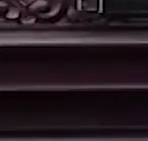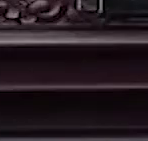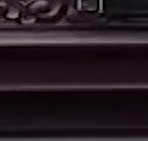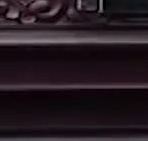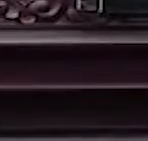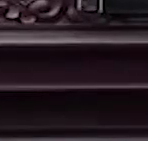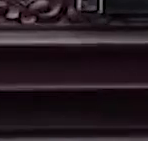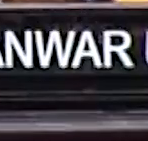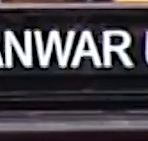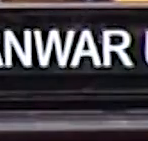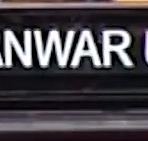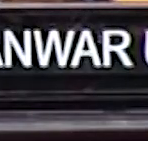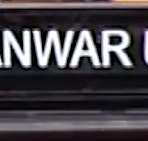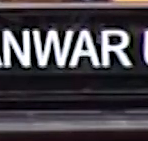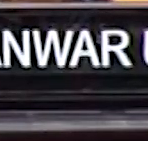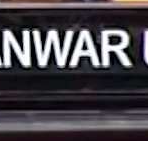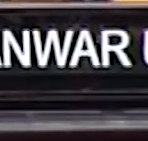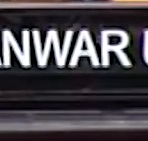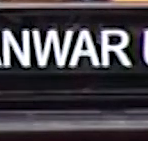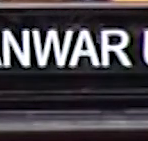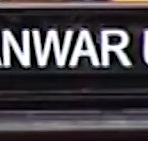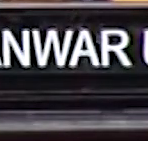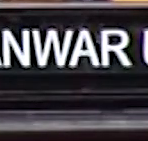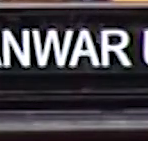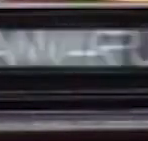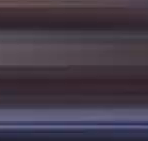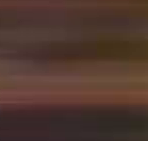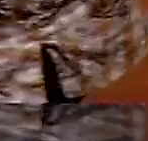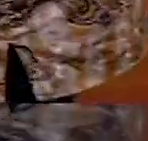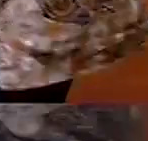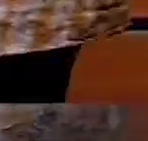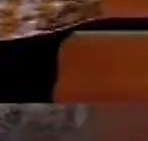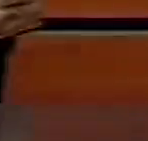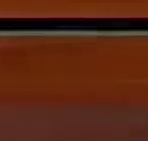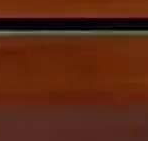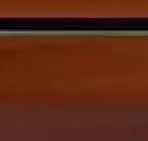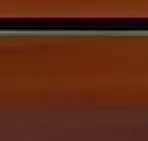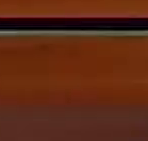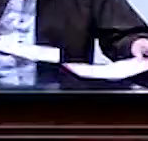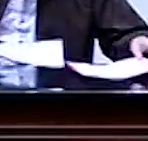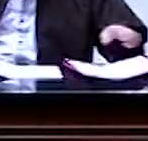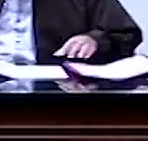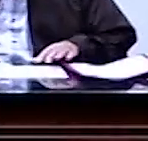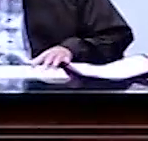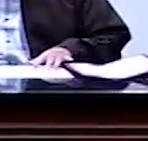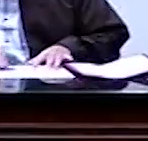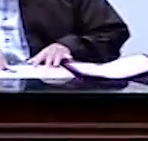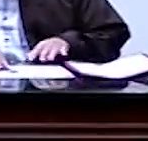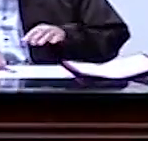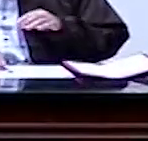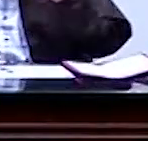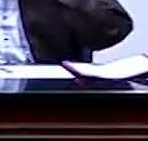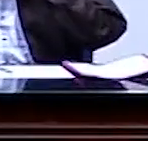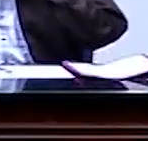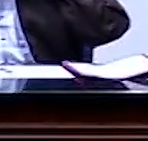dan 75 pegawai KPK yang dinyatakan tidak memenuhi syarat. Di hadapan sejumlah awak media, Ketua KPK Firly